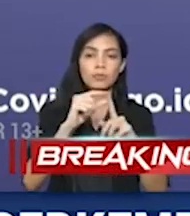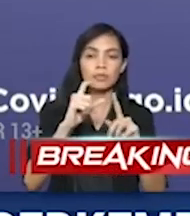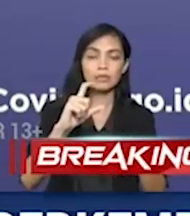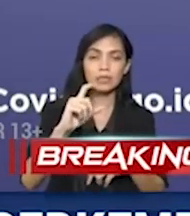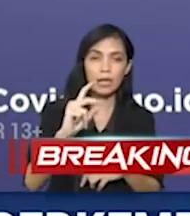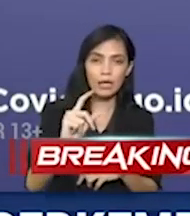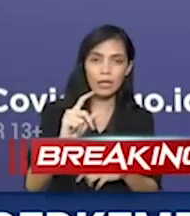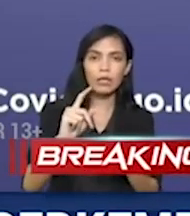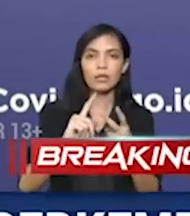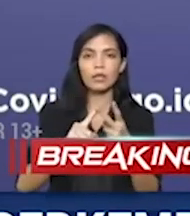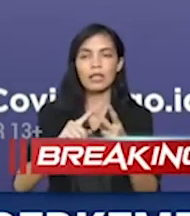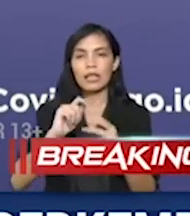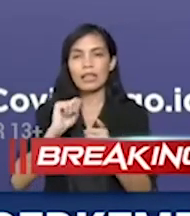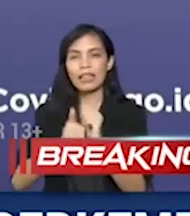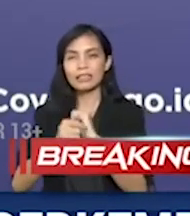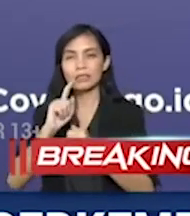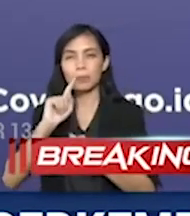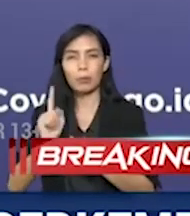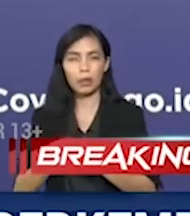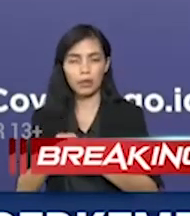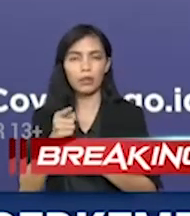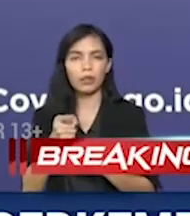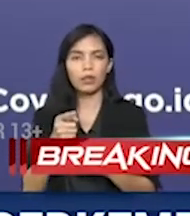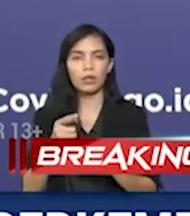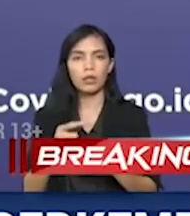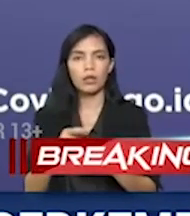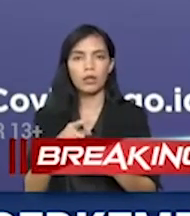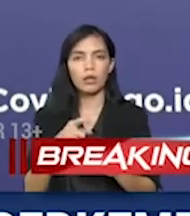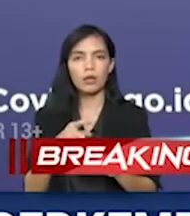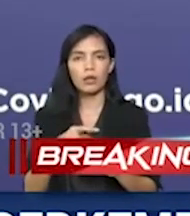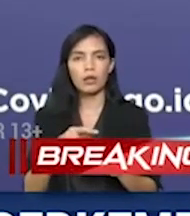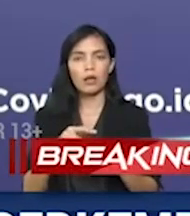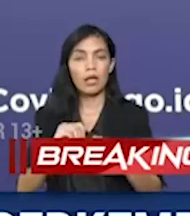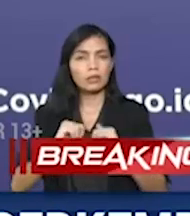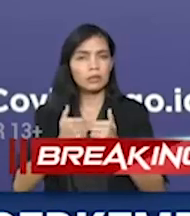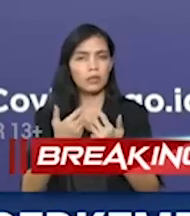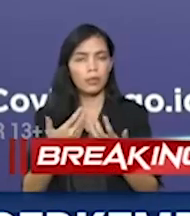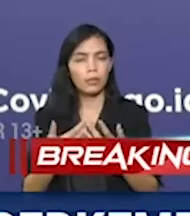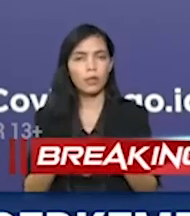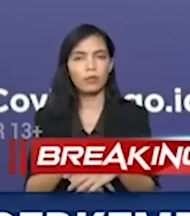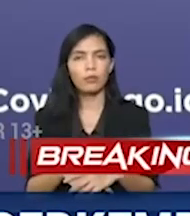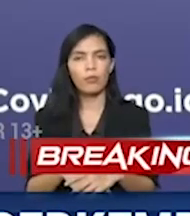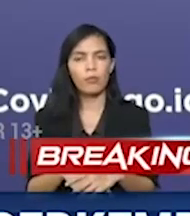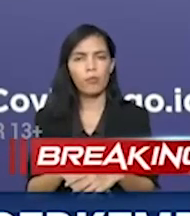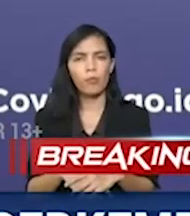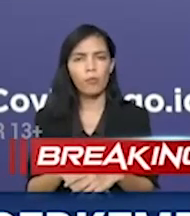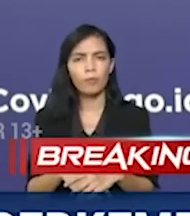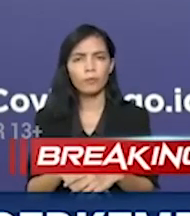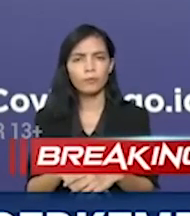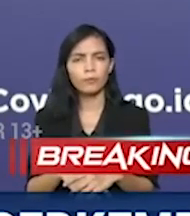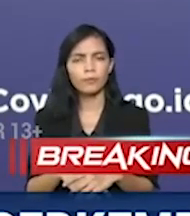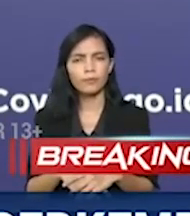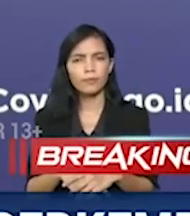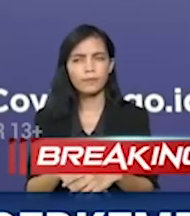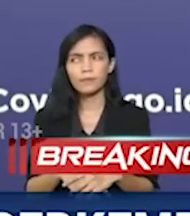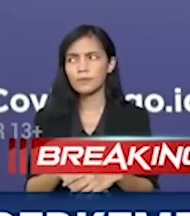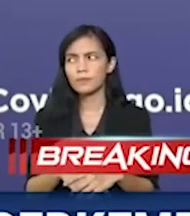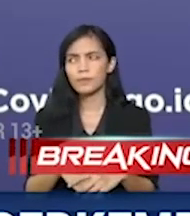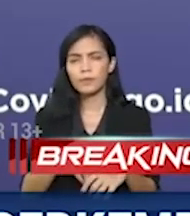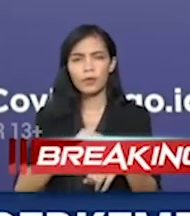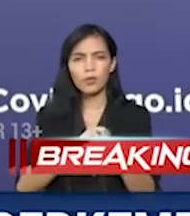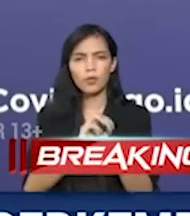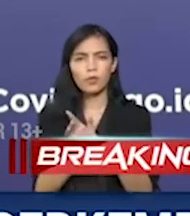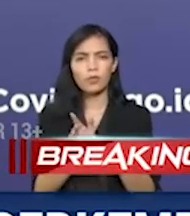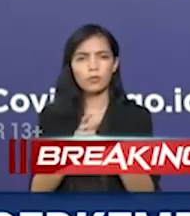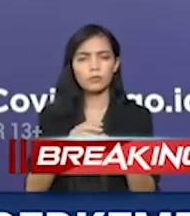maupun tes cepat molekul er kita dapatkan hal-hal sebagai berikut konfirmasi kasus covert 19